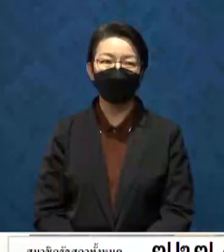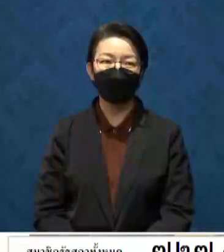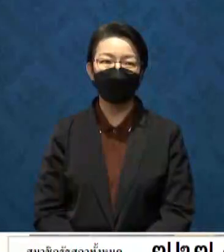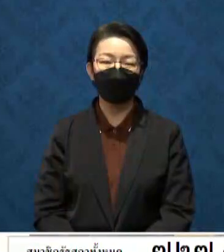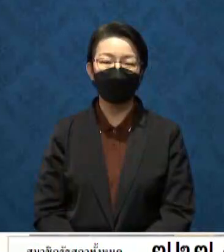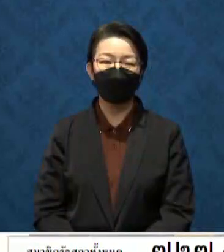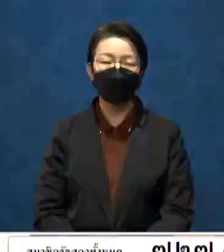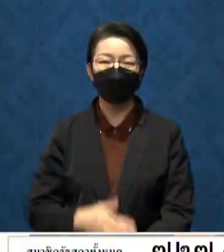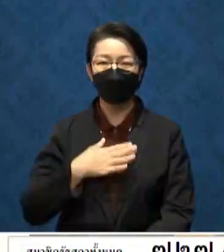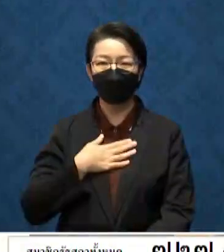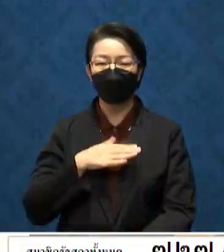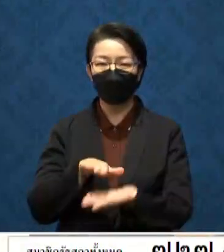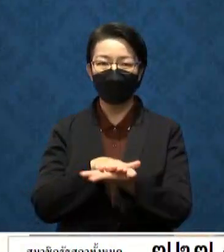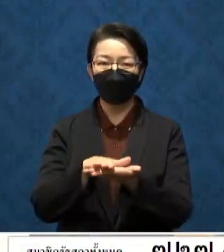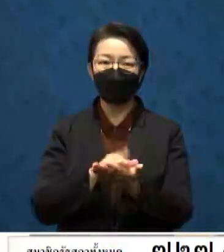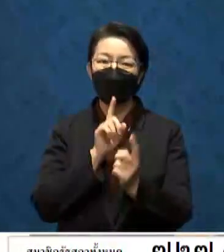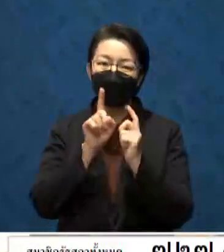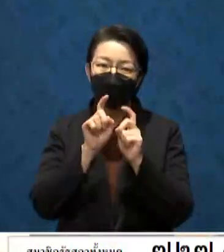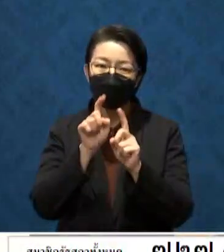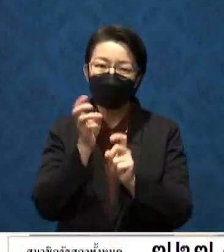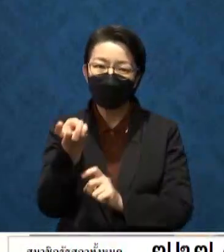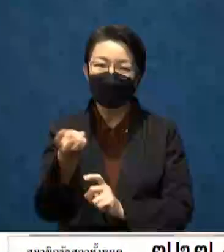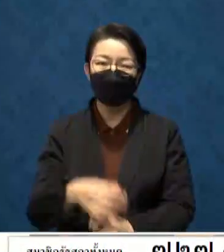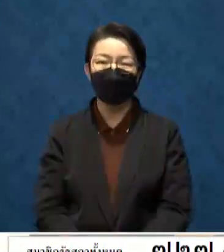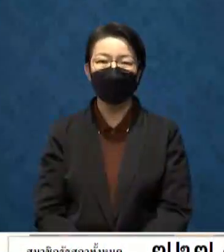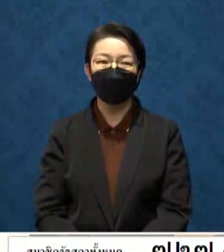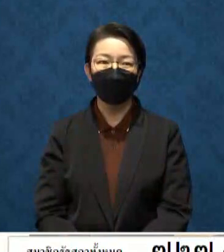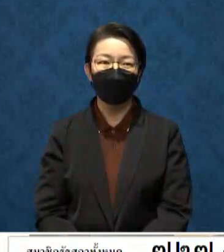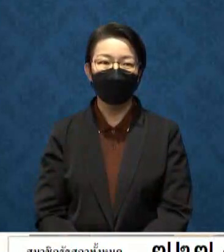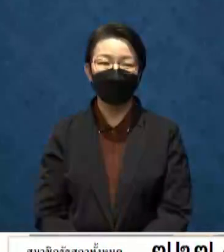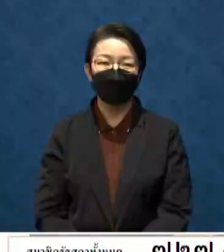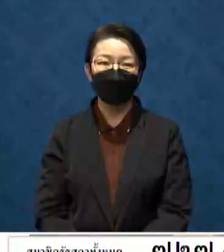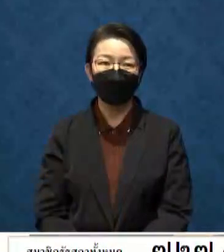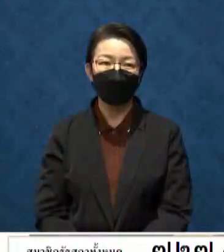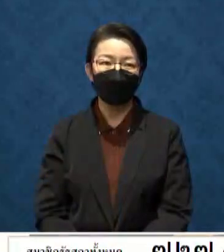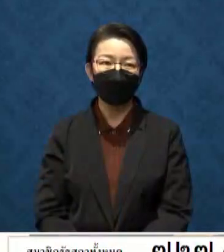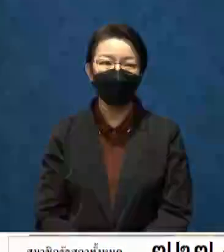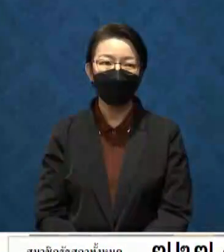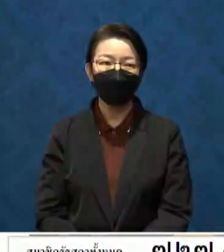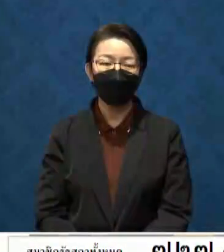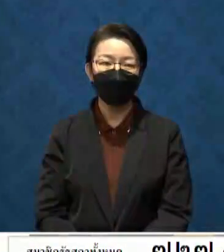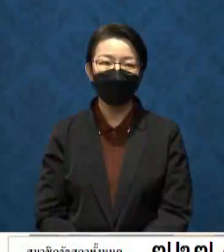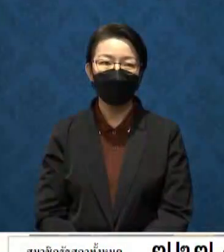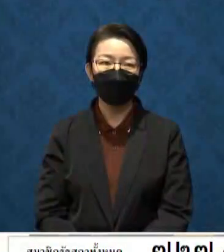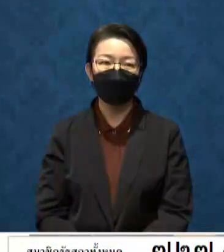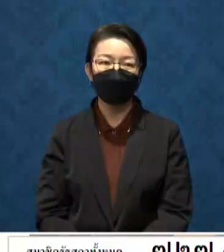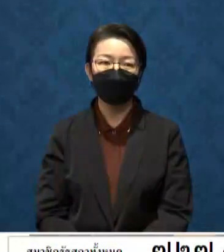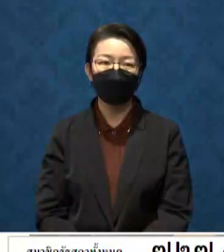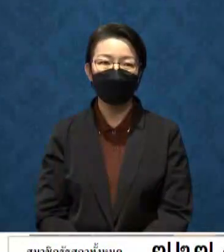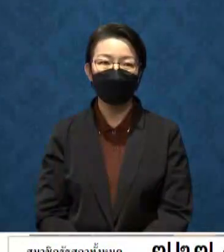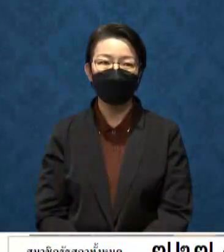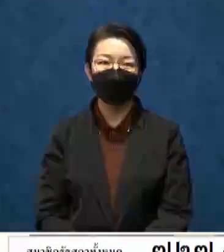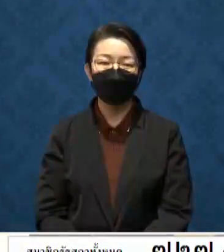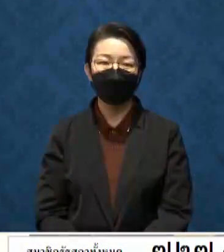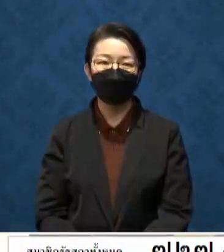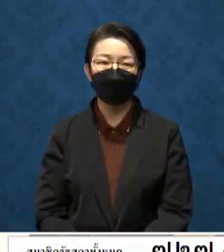ผมขออนุญาตเรียนหารือท่านประธานครับ ครับท่านเชิญเลยครับ